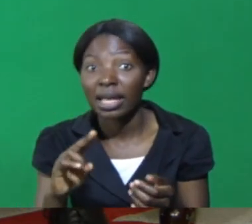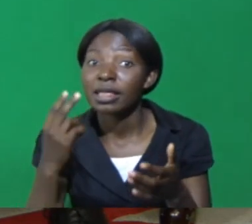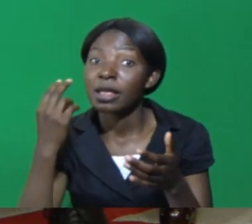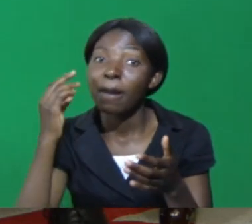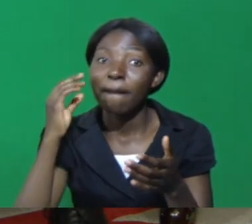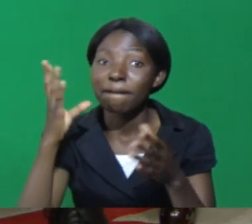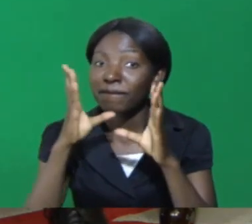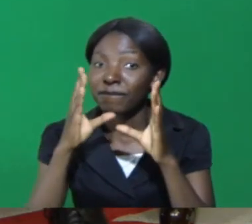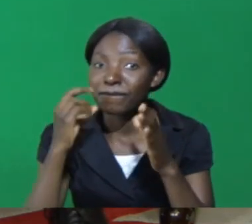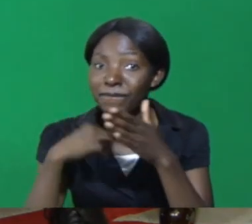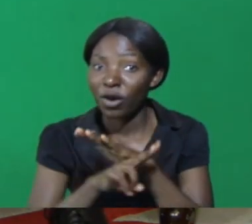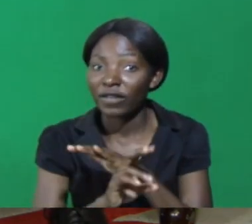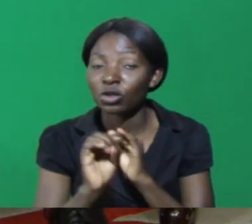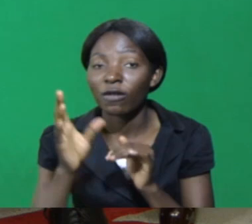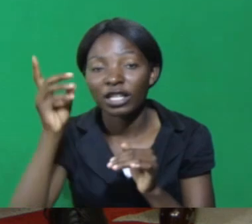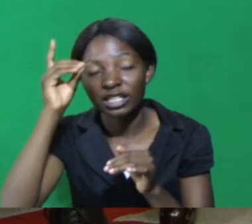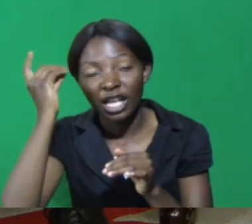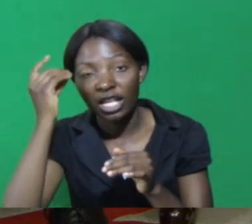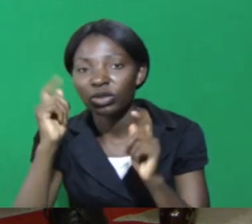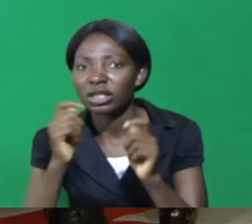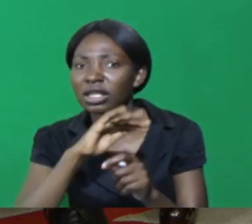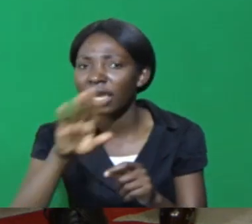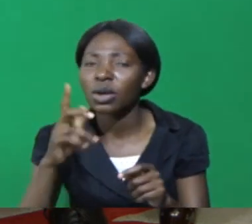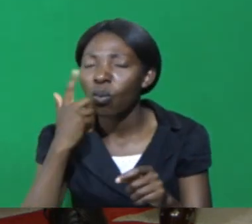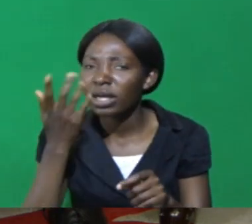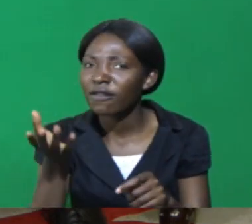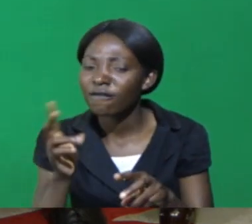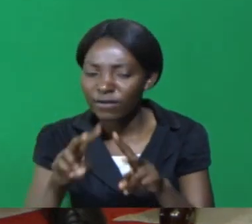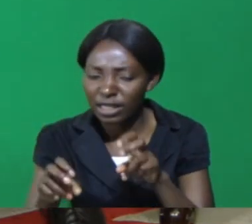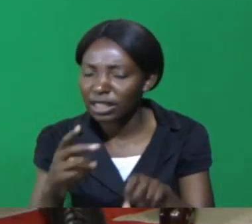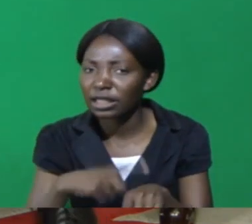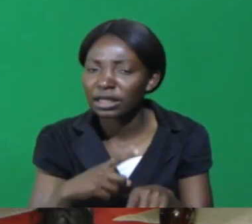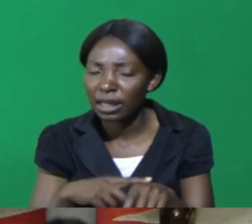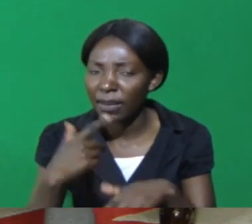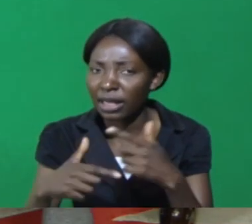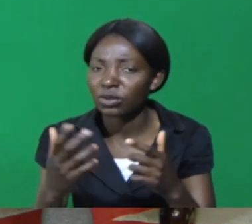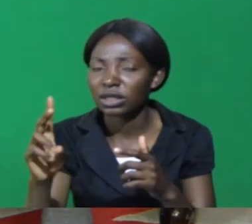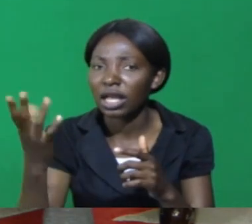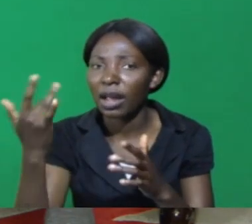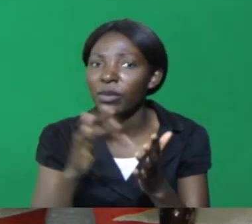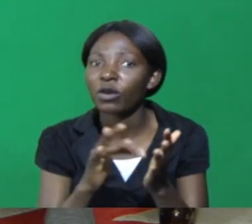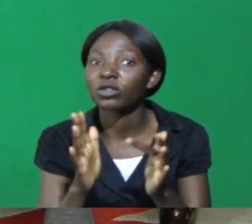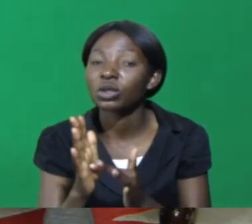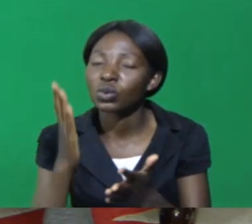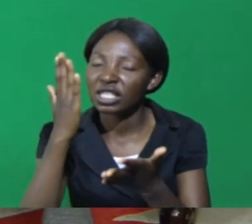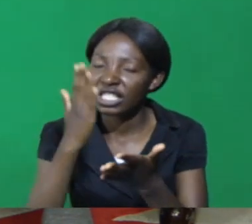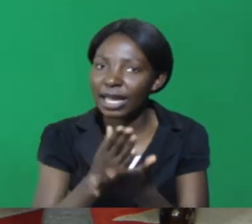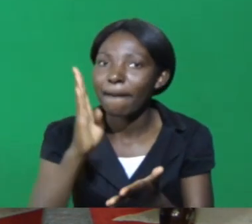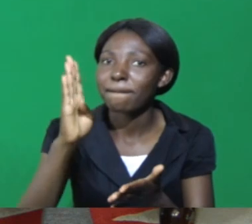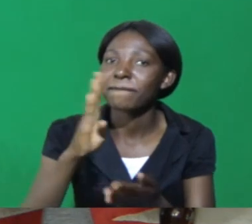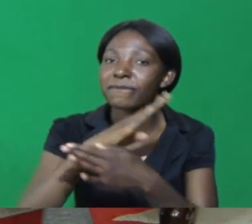chaDaniel chakatidzidzisa kuti patiri kutsvaga nguva kusvika panouya Jesu. Tinotanga kukaunda paumambo